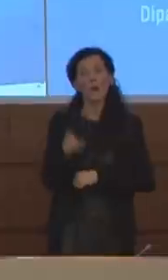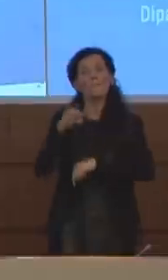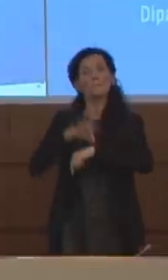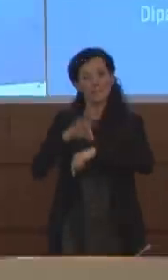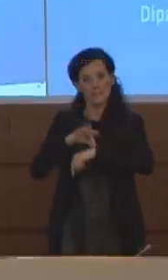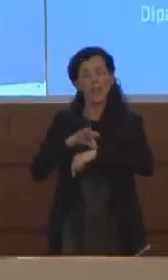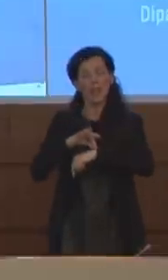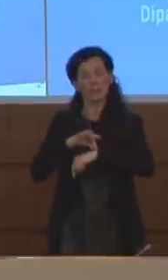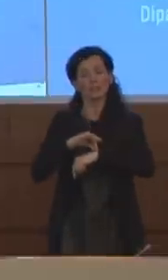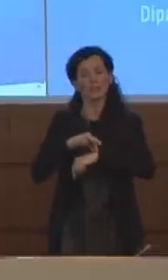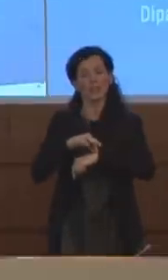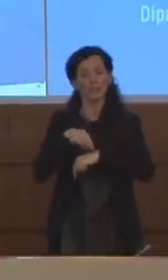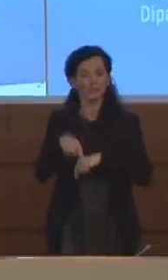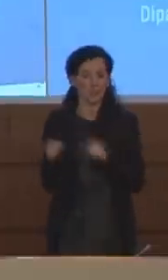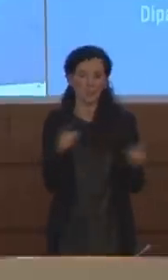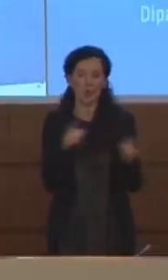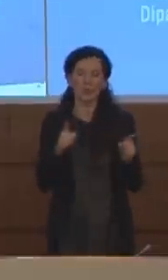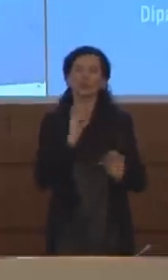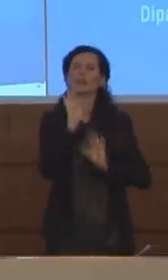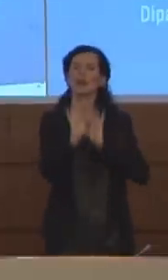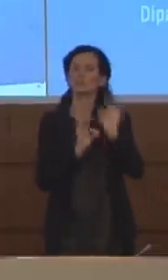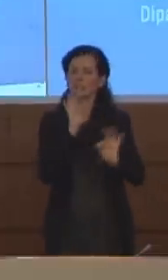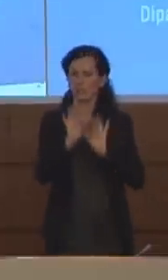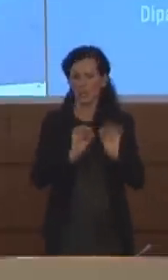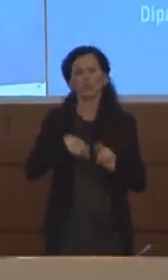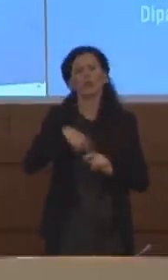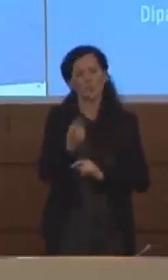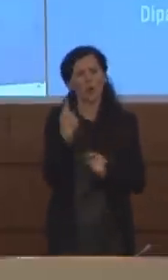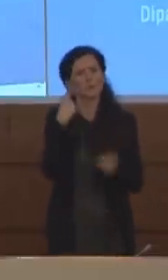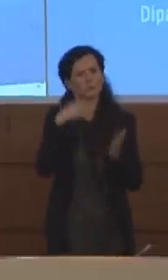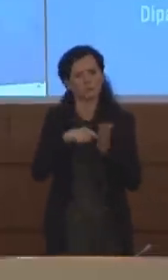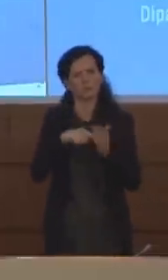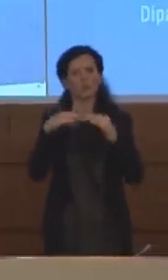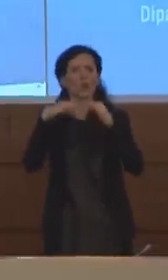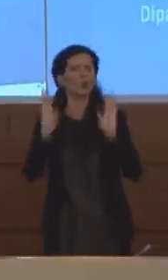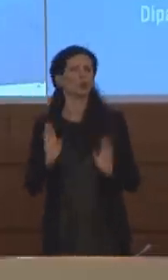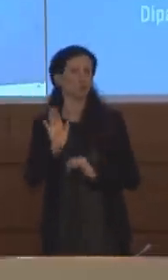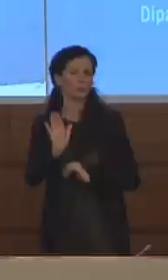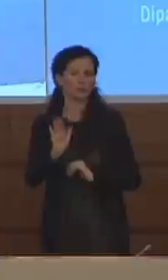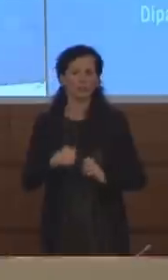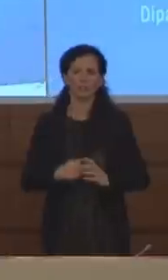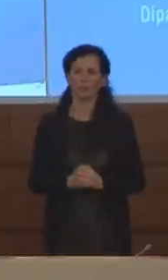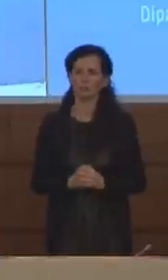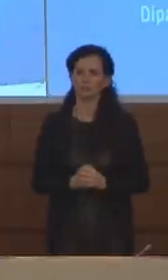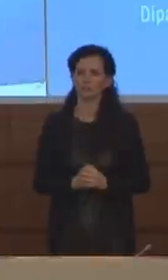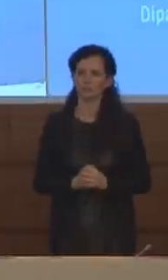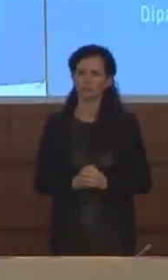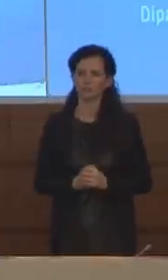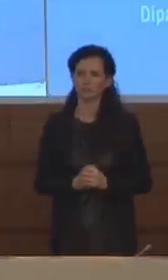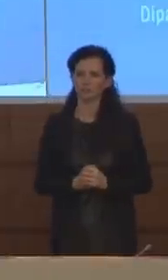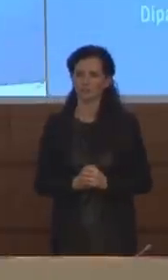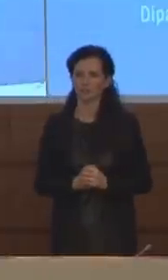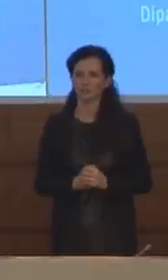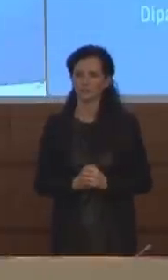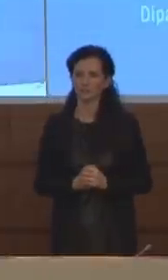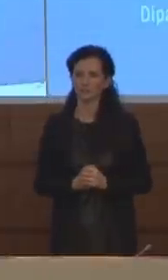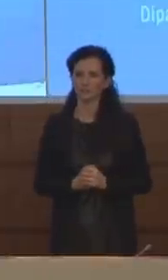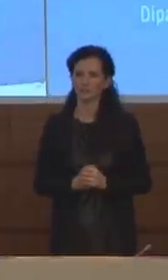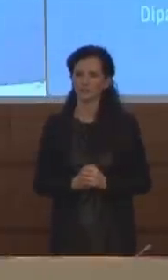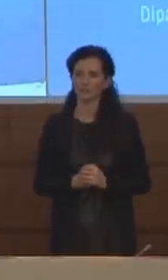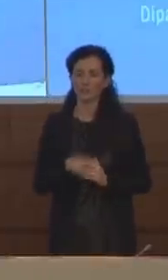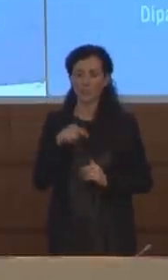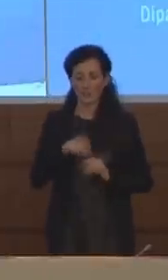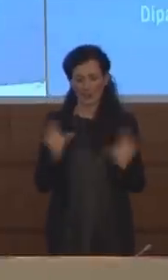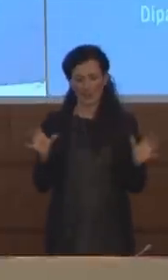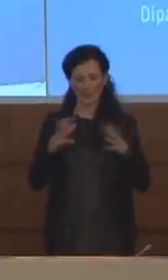un breve periodo di riabilitazione prima del rientro al proprio domicilio per quanto riguarda invece la nostra tra